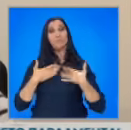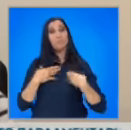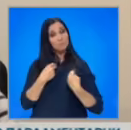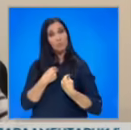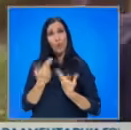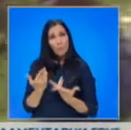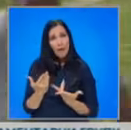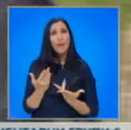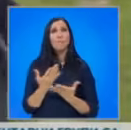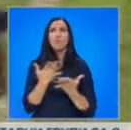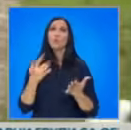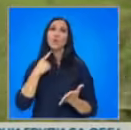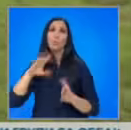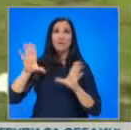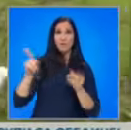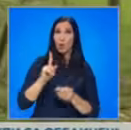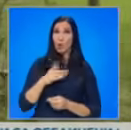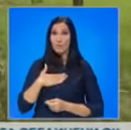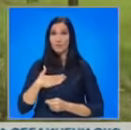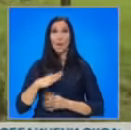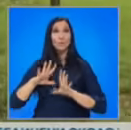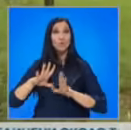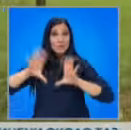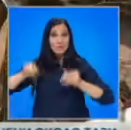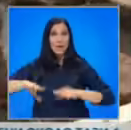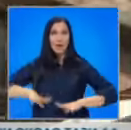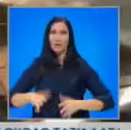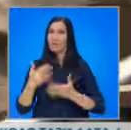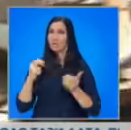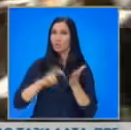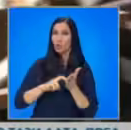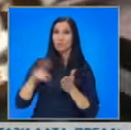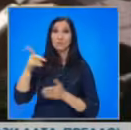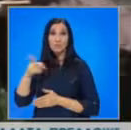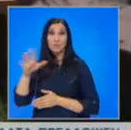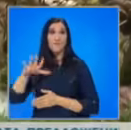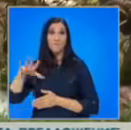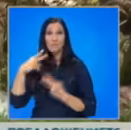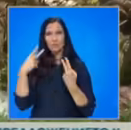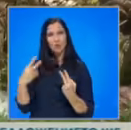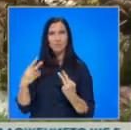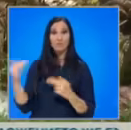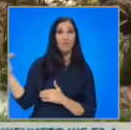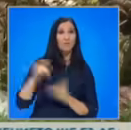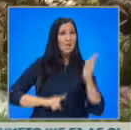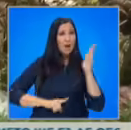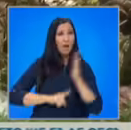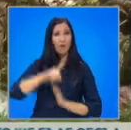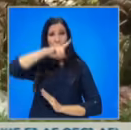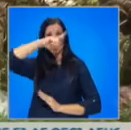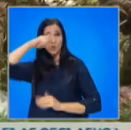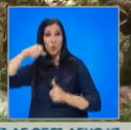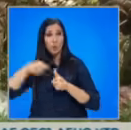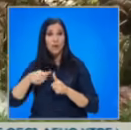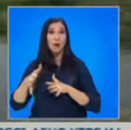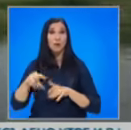което притежават. Почти целият град е без електричество. На този фон прогнозите са за задаващи се рекордни жеги в Луизиана. Но